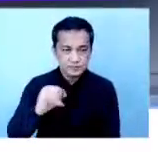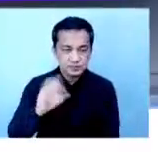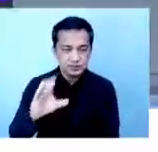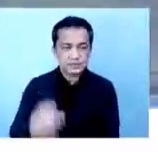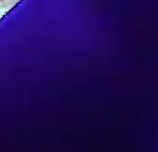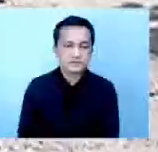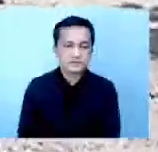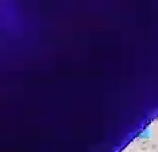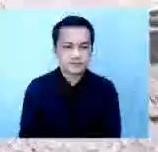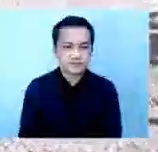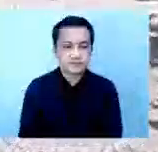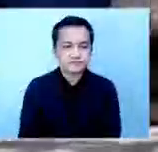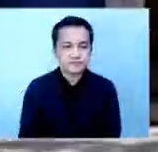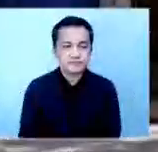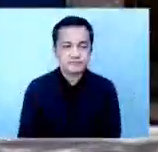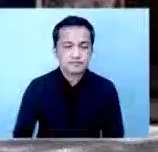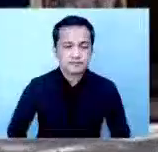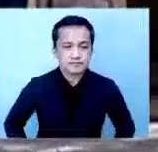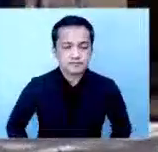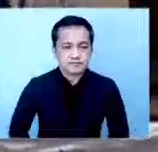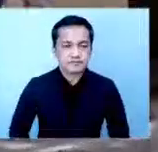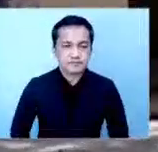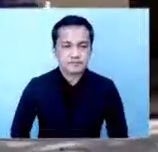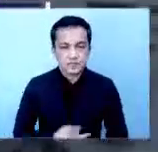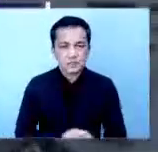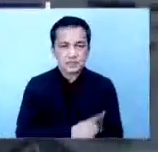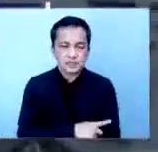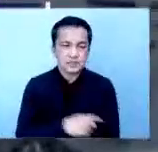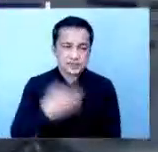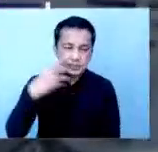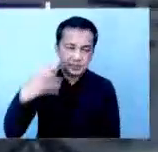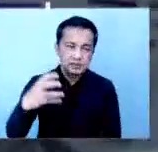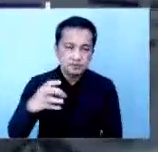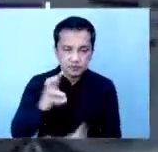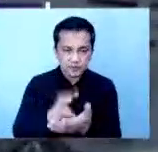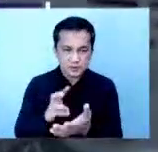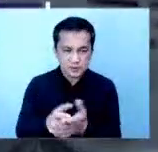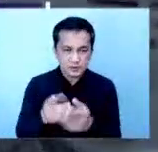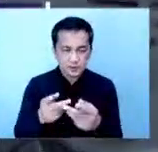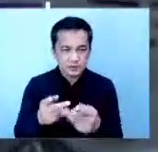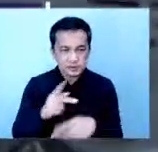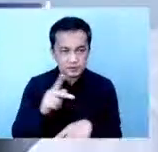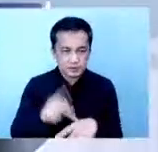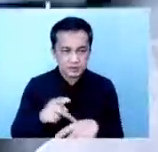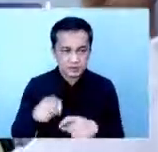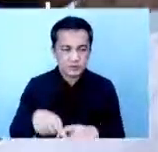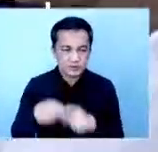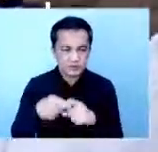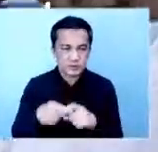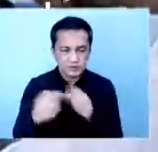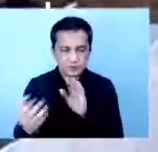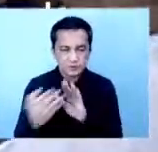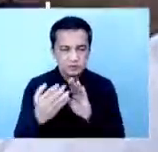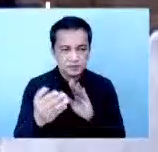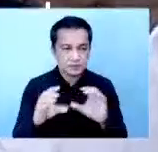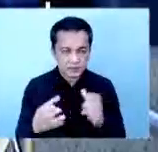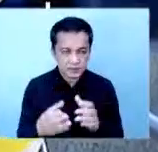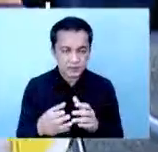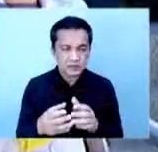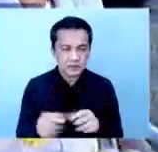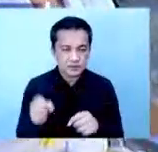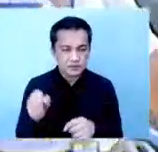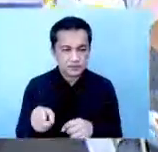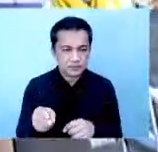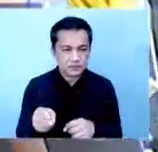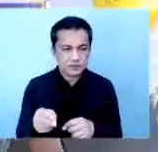Cosico. Sa tindi ng init, may mga lugar sa bansa na muling nagsuspende ng face-to-face classes at nagpatupad muna